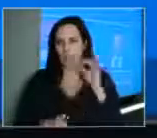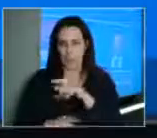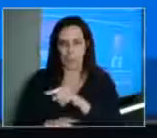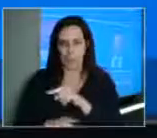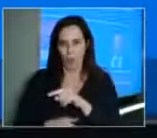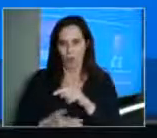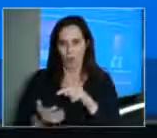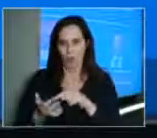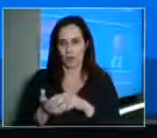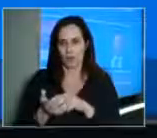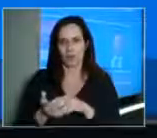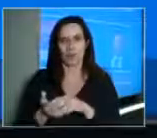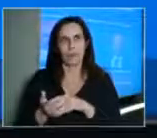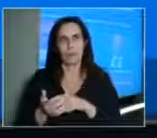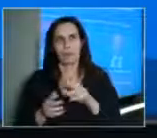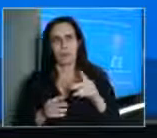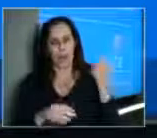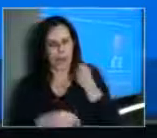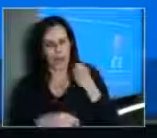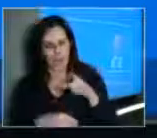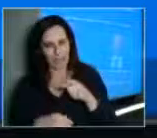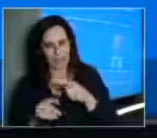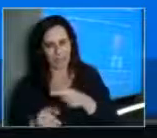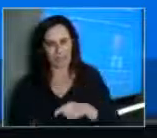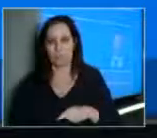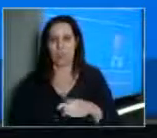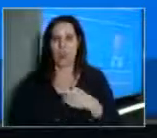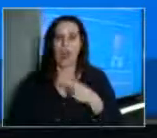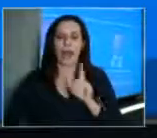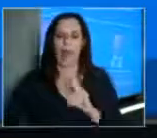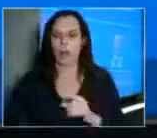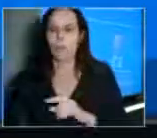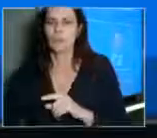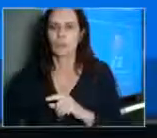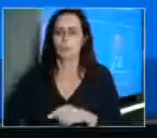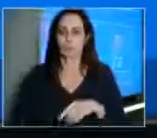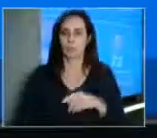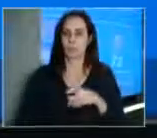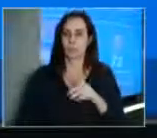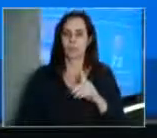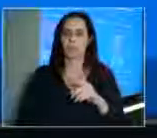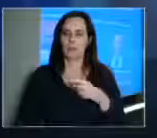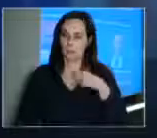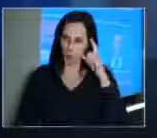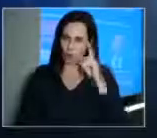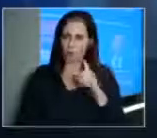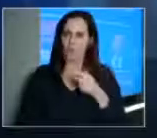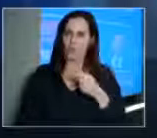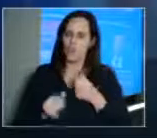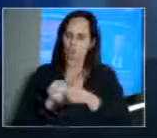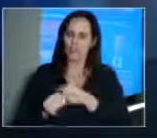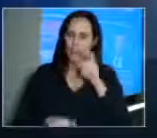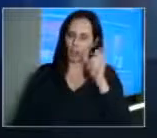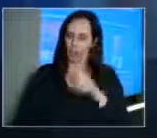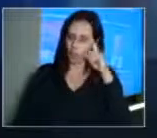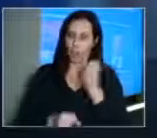הרי מפילים חזק אותו, אצלכם לא, הרדיפה במפלגה. אני, לא, הרדיפה קיימת שם. לא, הרדיפה, אני חושב שהרדיפה קיימת, כשבן אדם